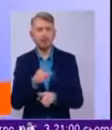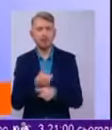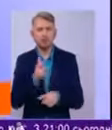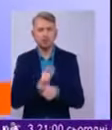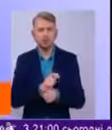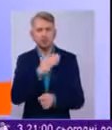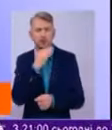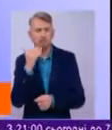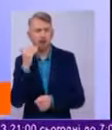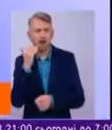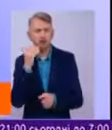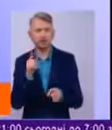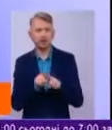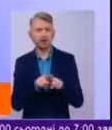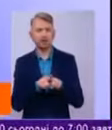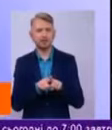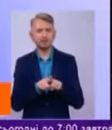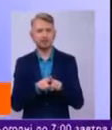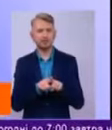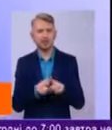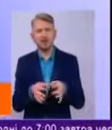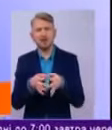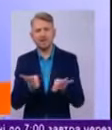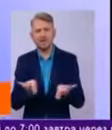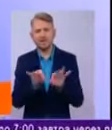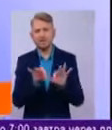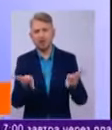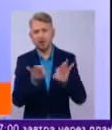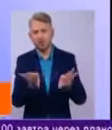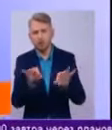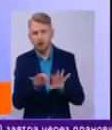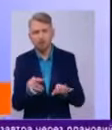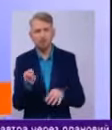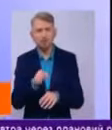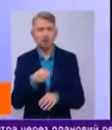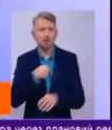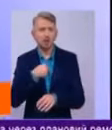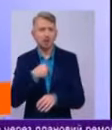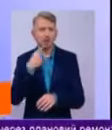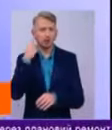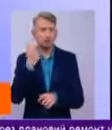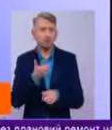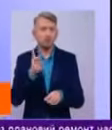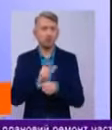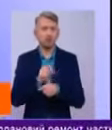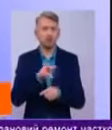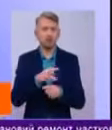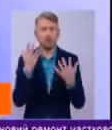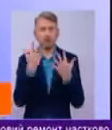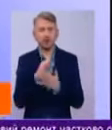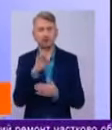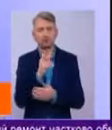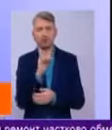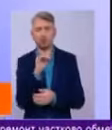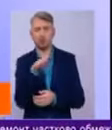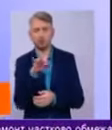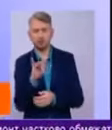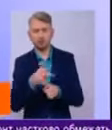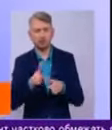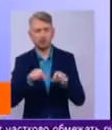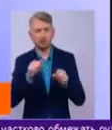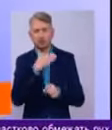багато таких вільних трактувань, причому значно, я думаю, більших, ніж в фільмі про Крути, про це можна